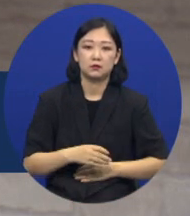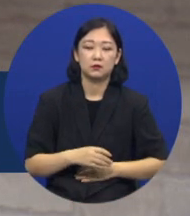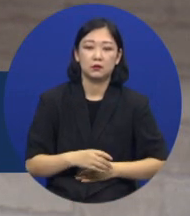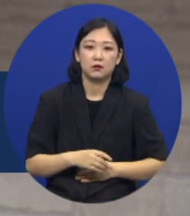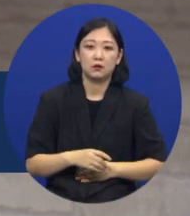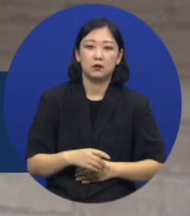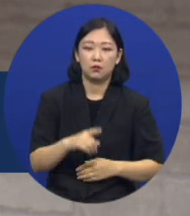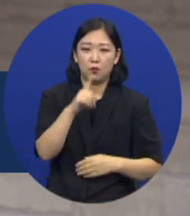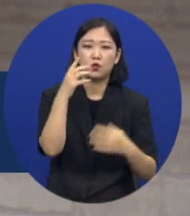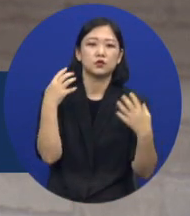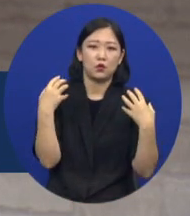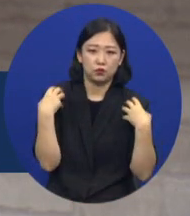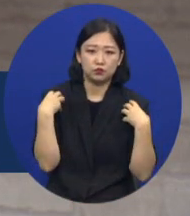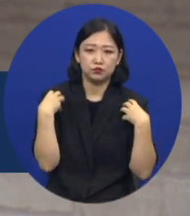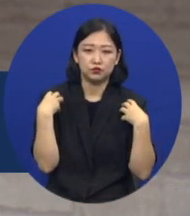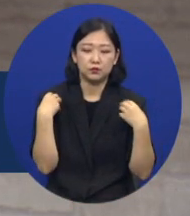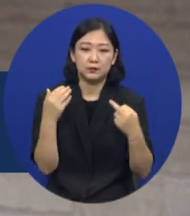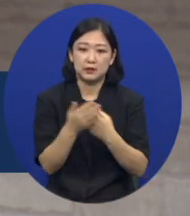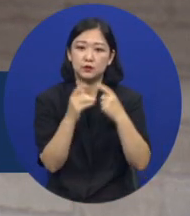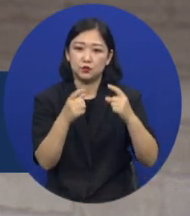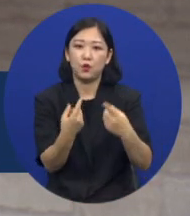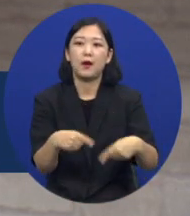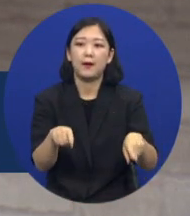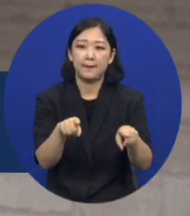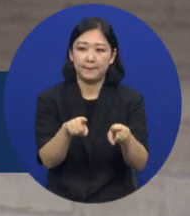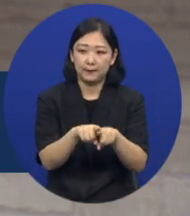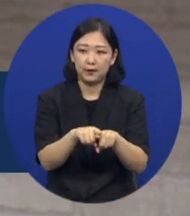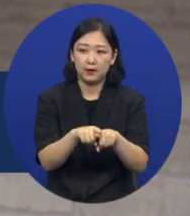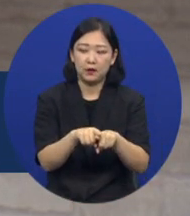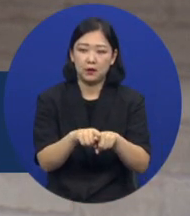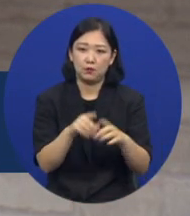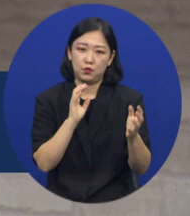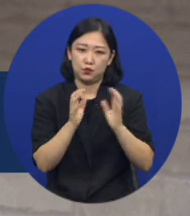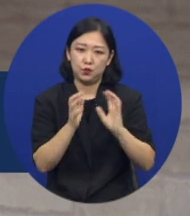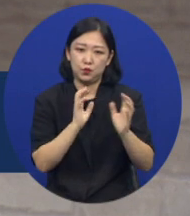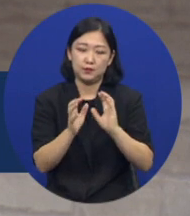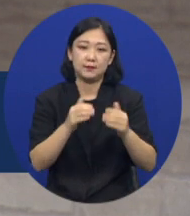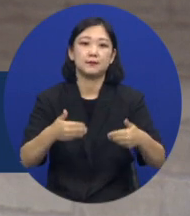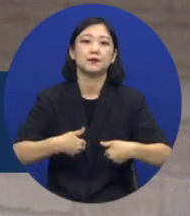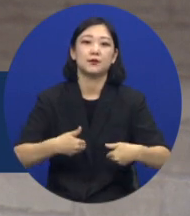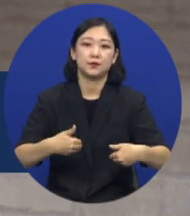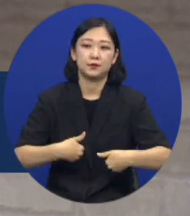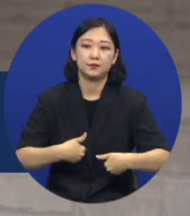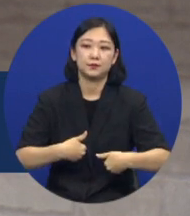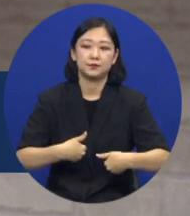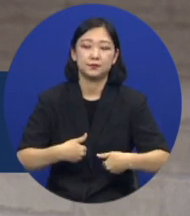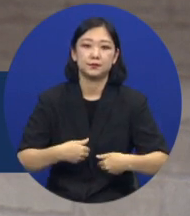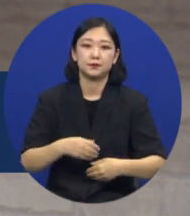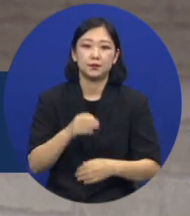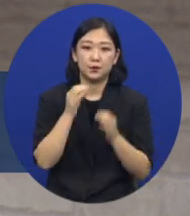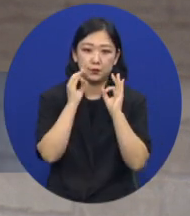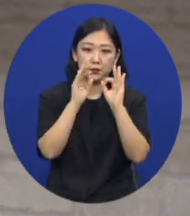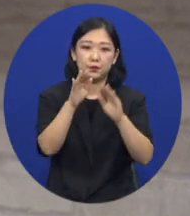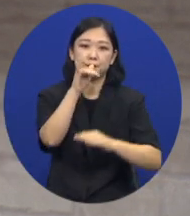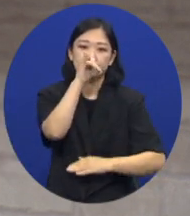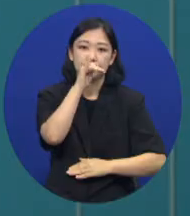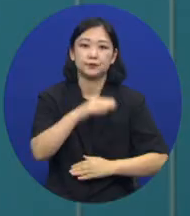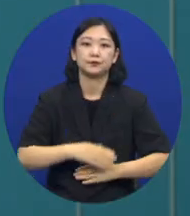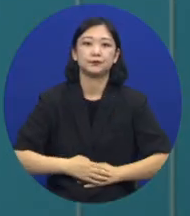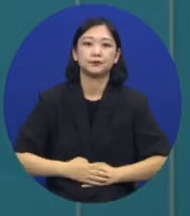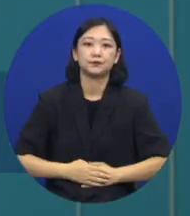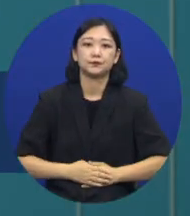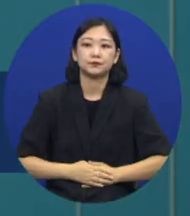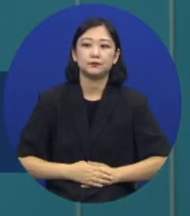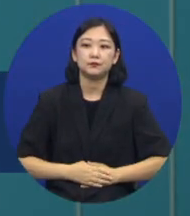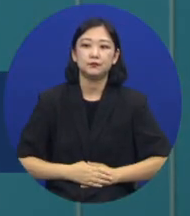정당 정부 여당 또 제주도와 함께 광범위한 논의 구조를 가져갈 필요성에 지금 있다 이렇게 보여지는 거죠